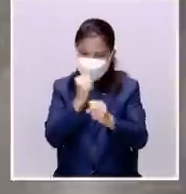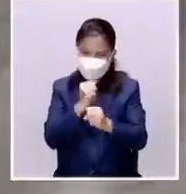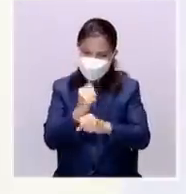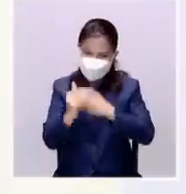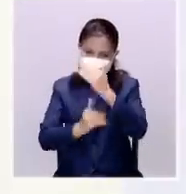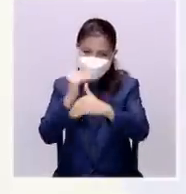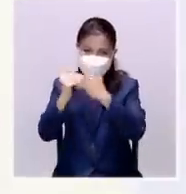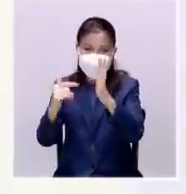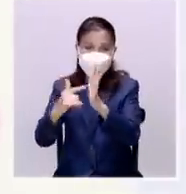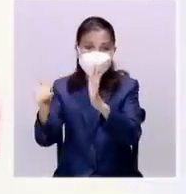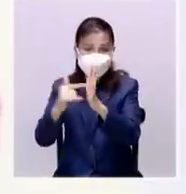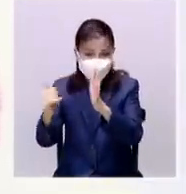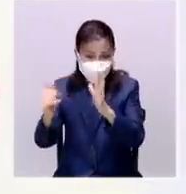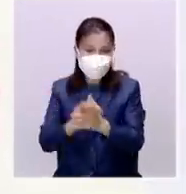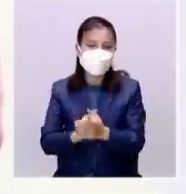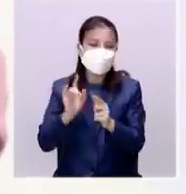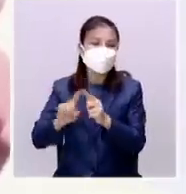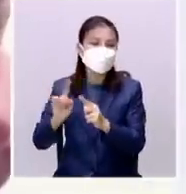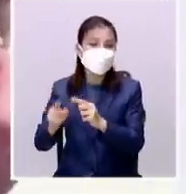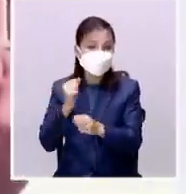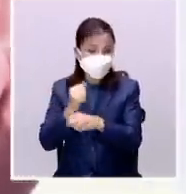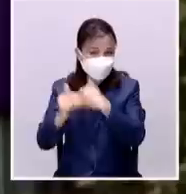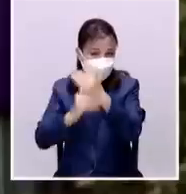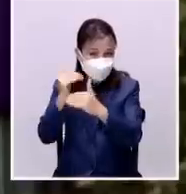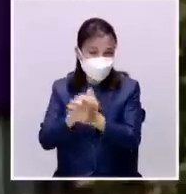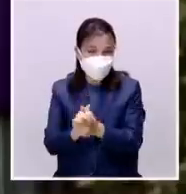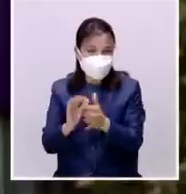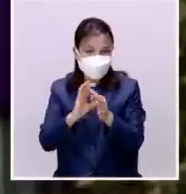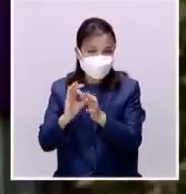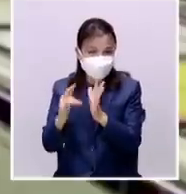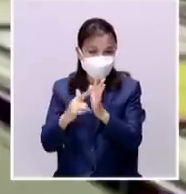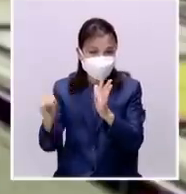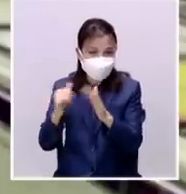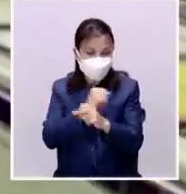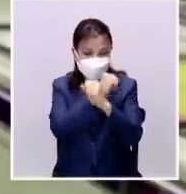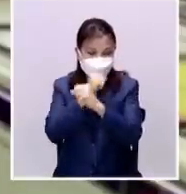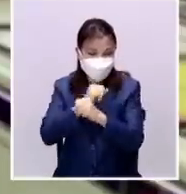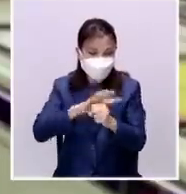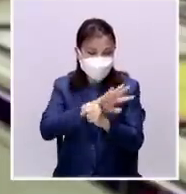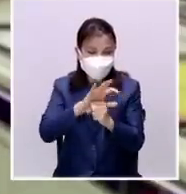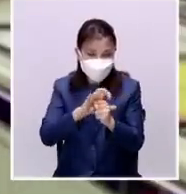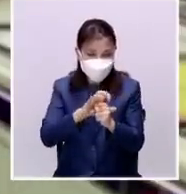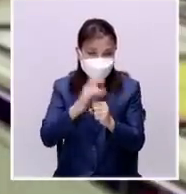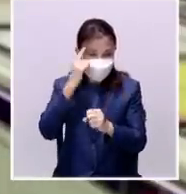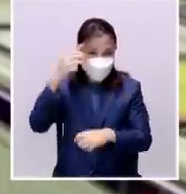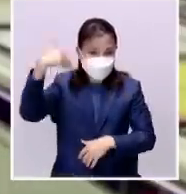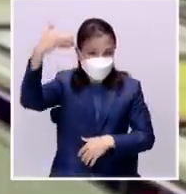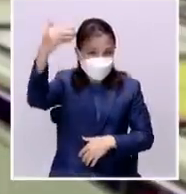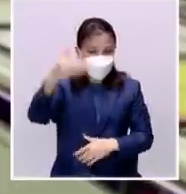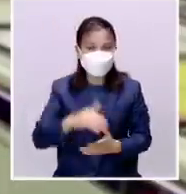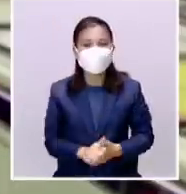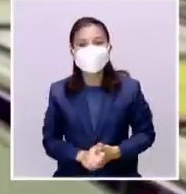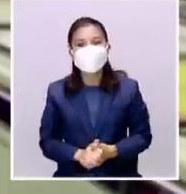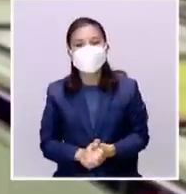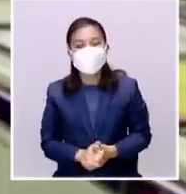เร่งพัฒนายาเร่งพัฒนาวัคซีนแล้วมันจะส่งผลต่อการพัฒนายาเพื่อการรับมือโรคระบาดในอนาคตด้วยค่ะทีนี้